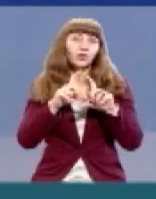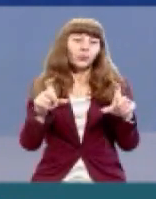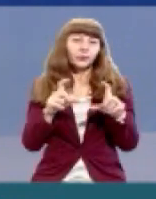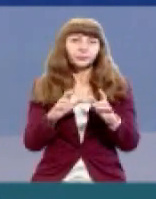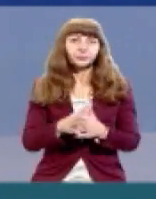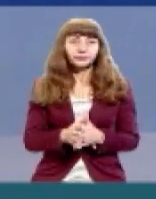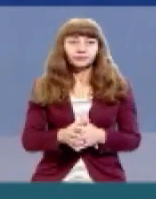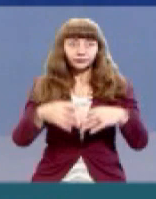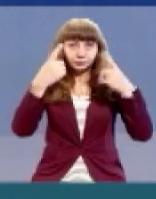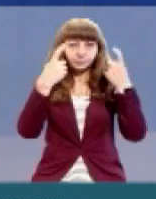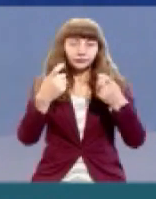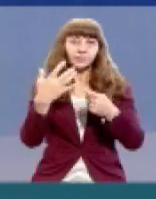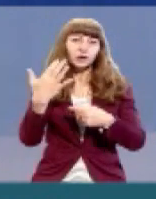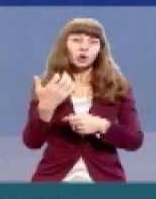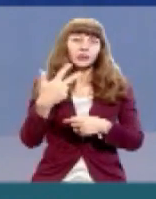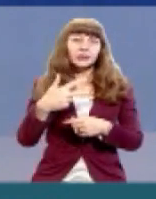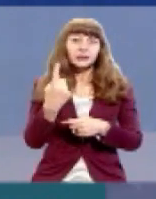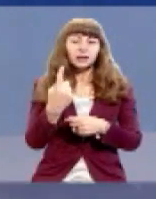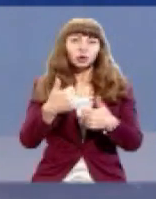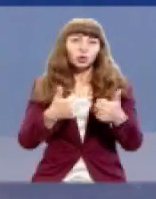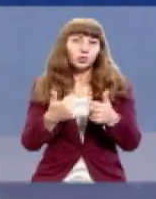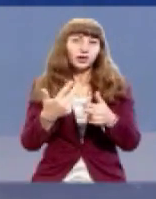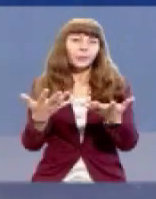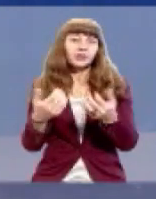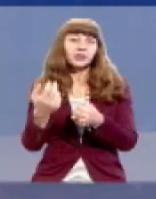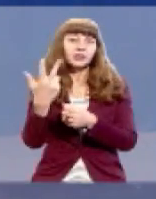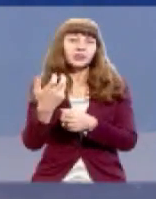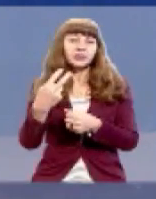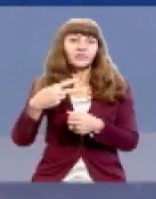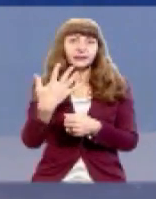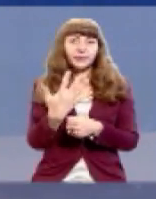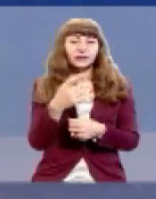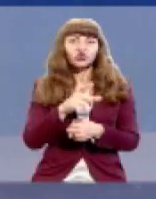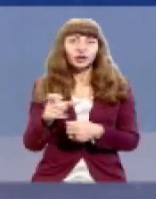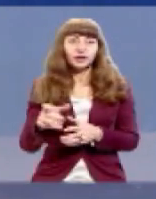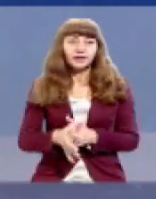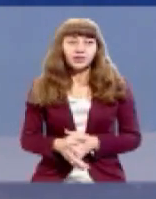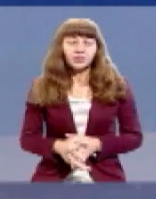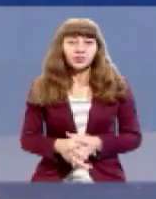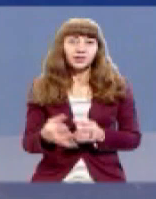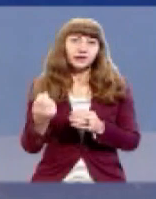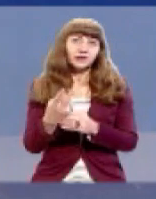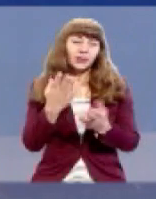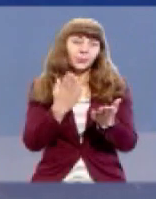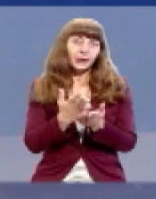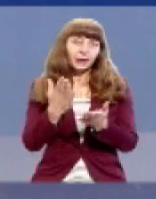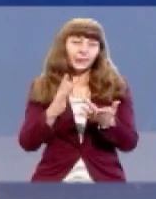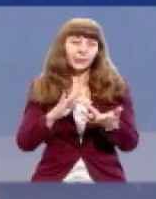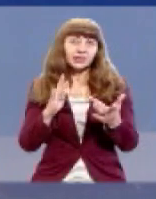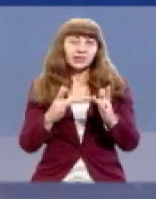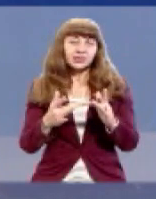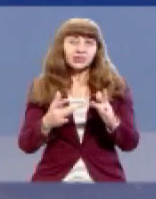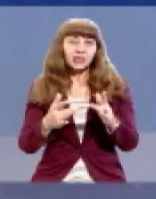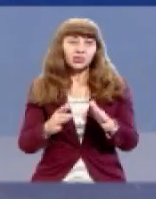вакансий. Биылғы бірінші жартышылдықта мемлекеттік органдар 531 конкурс жариялады. Оның ішінде 325 адам қабылданды. Біз